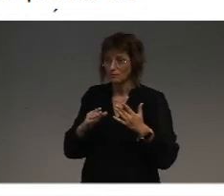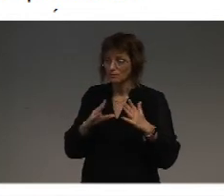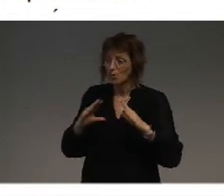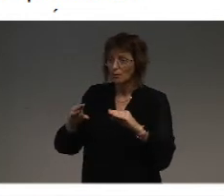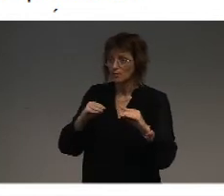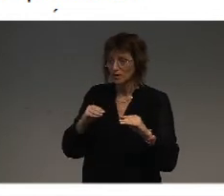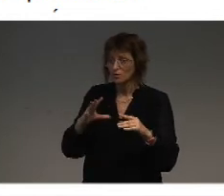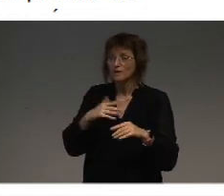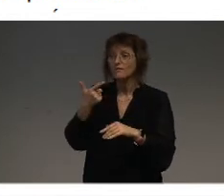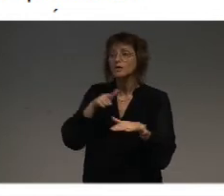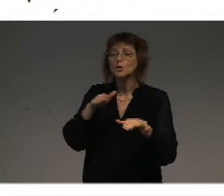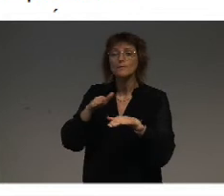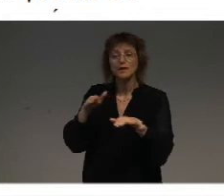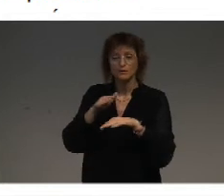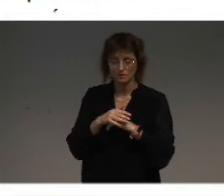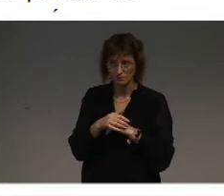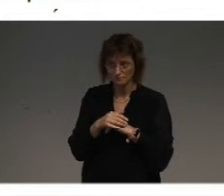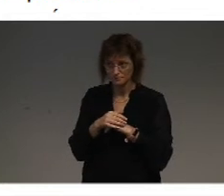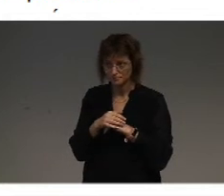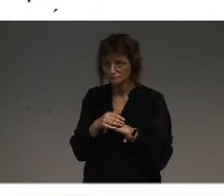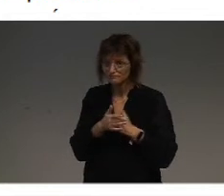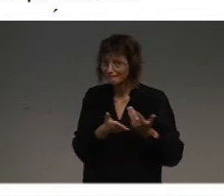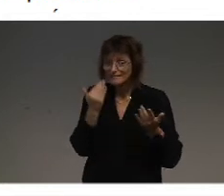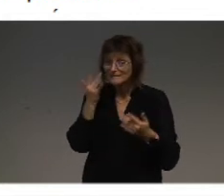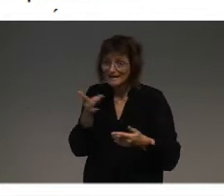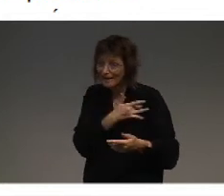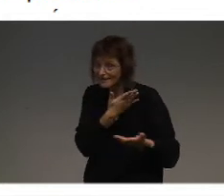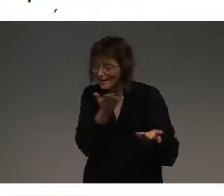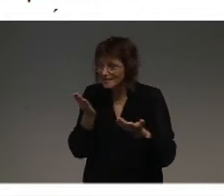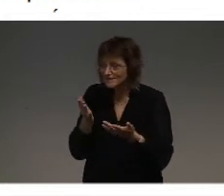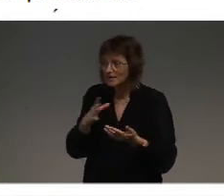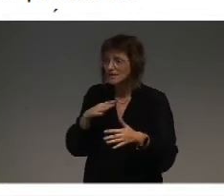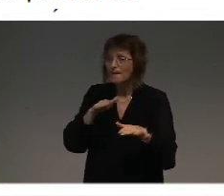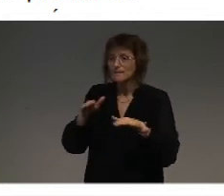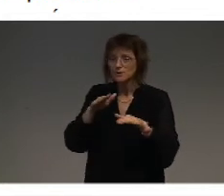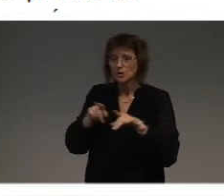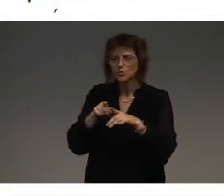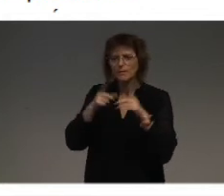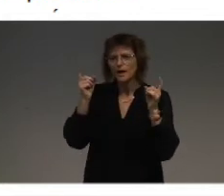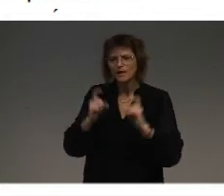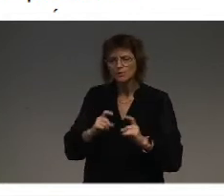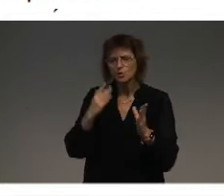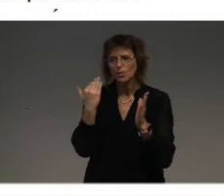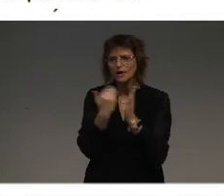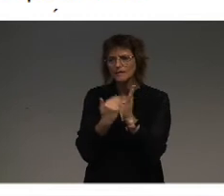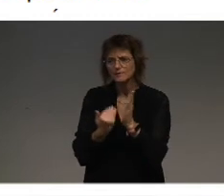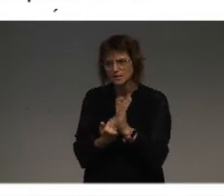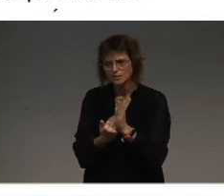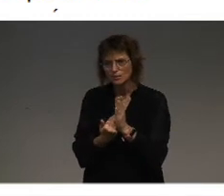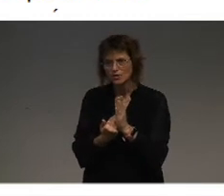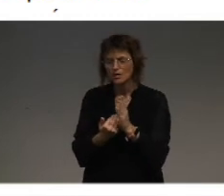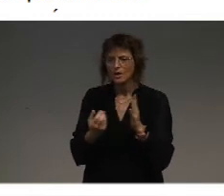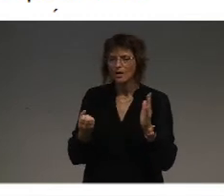a appliqué 2 méthodes, alors qui sont les méthodes pour celles et ceux que ça intéresse, de réduction et de classification des données, donc l'analyse